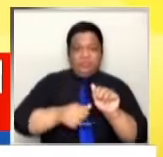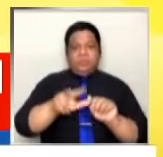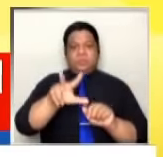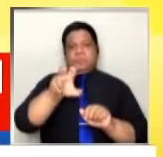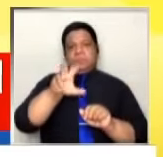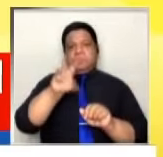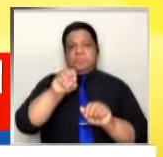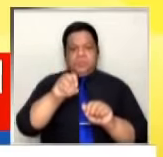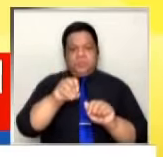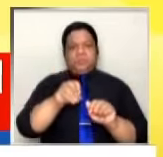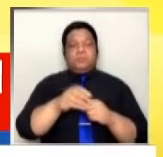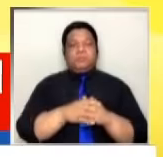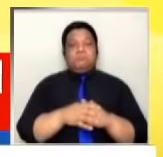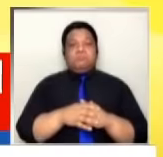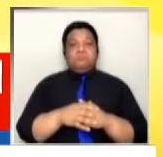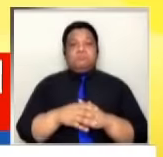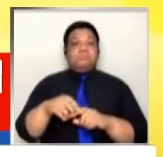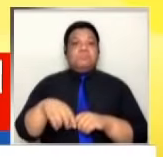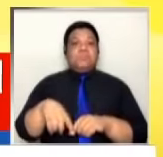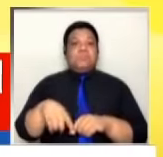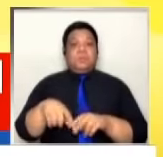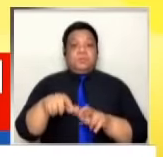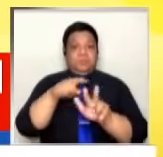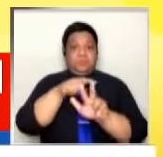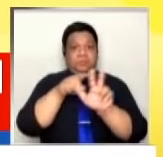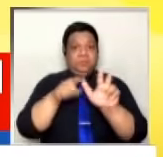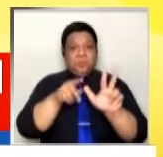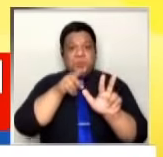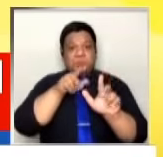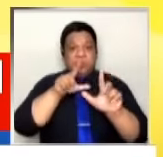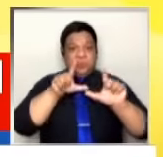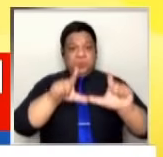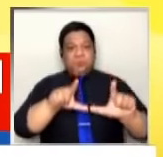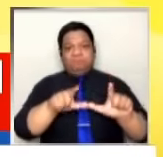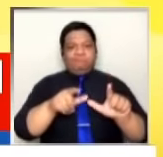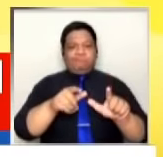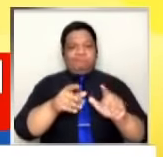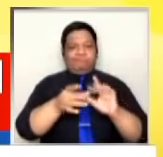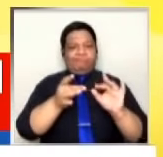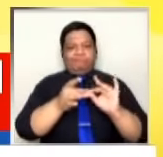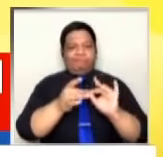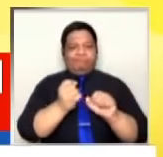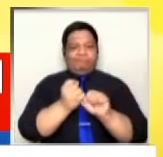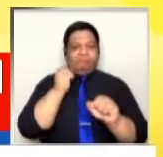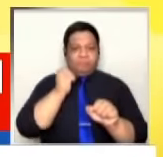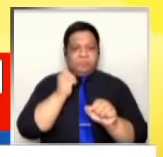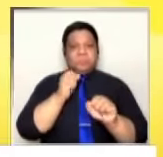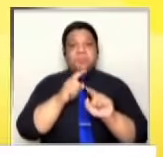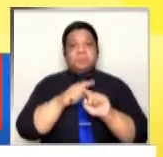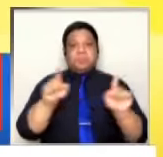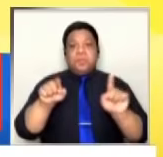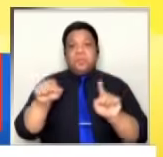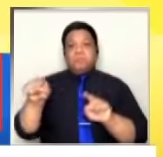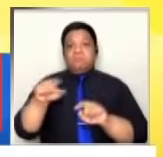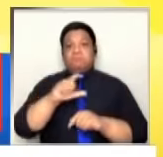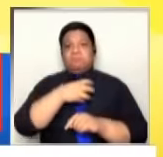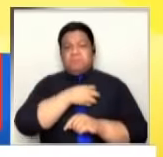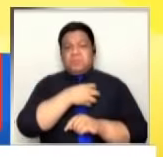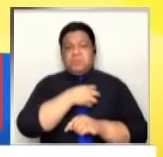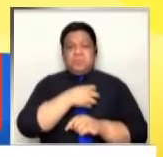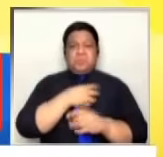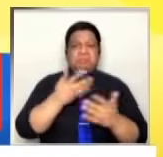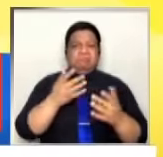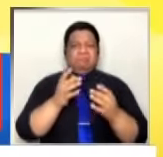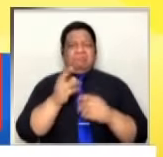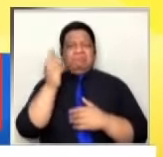na mabigay ng pahayag sa GMA7 ang mga suspect, pero katuwiran daw nila sa mga otoridad, limitadong kita ngayong pandemya ang